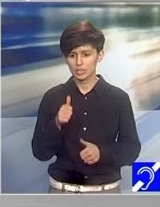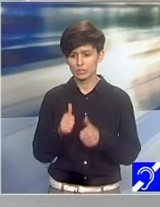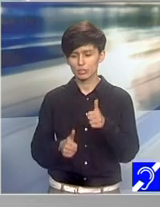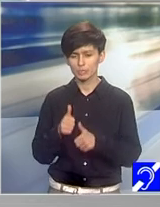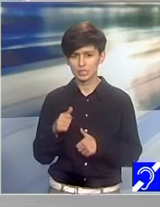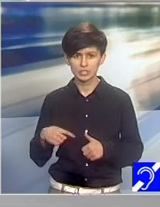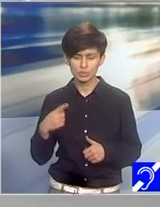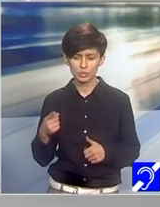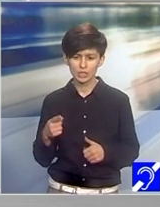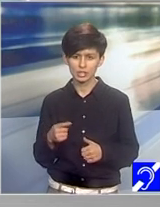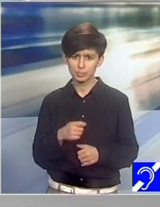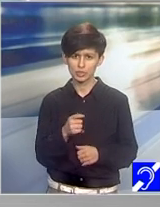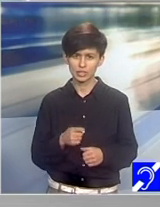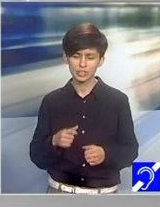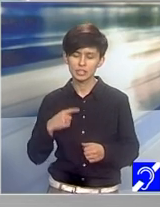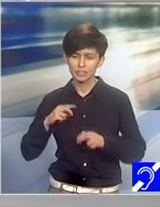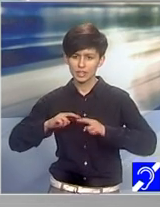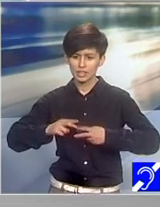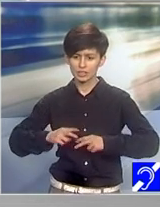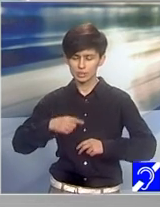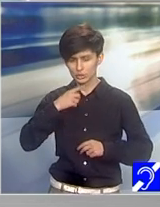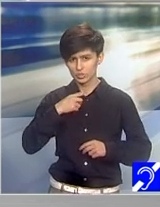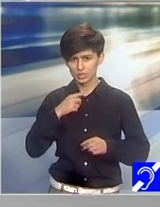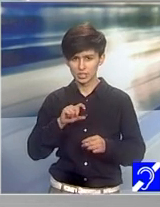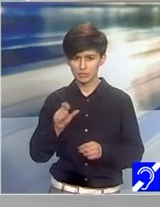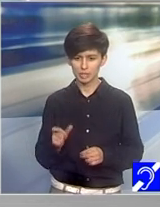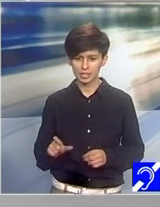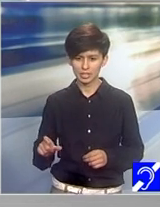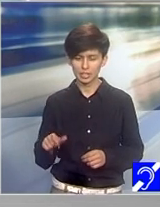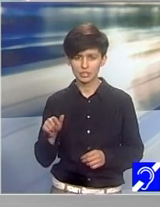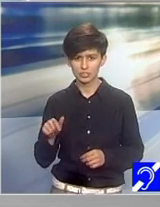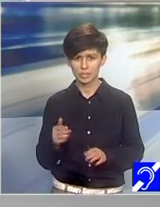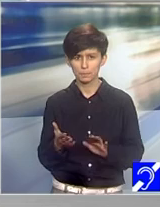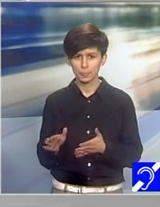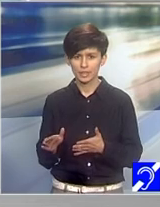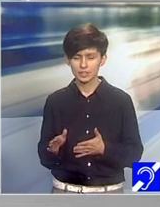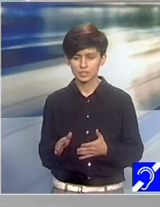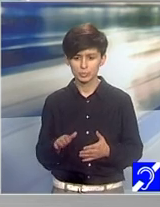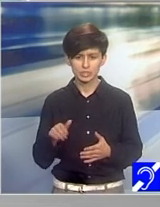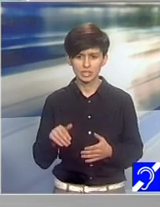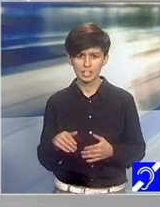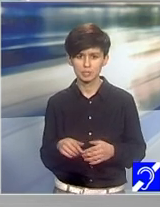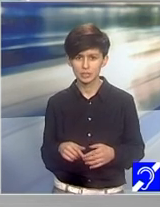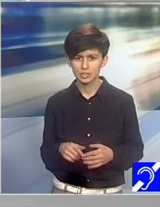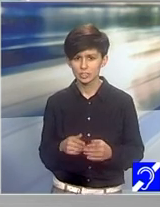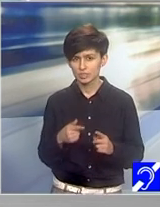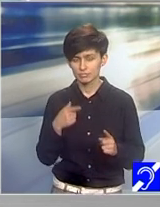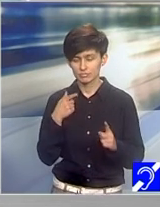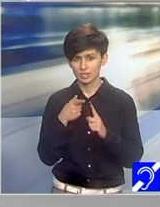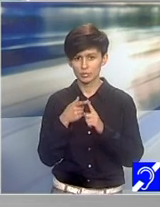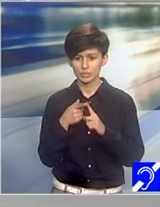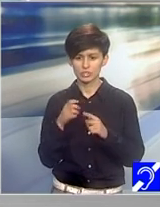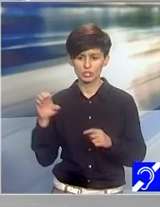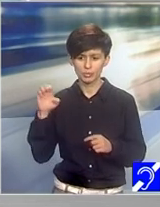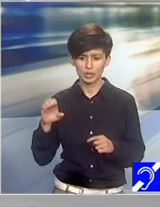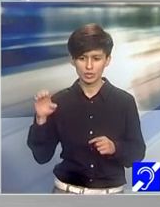fie tradusă lucrarea și în italiană. Iată că ea începe să-și urmeze și un destin european cu și fără voia noastră, pentru